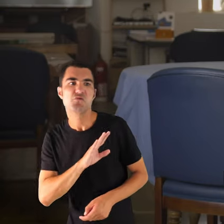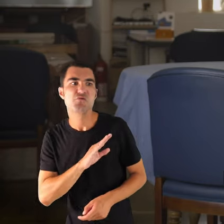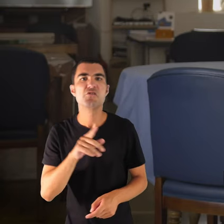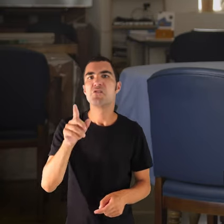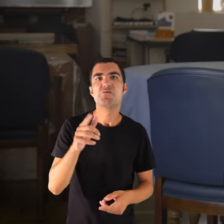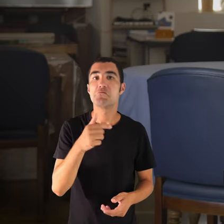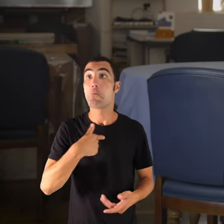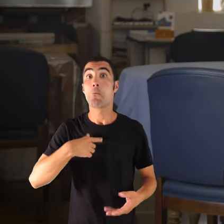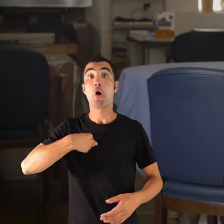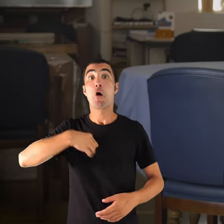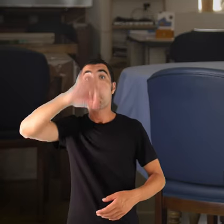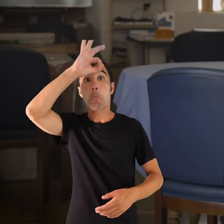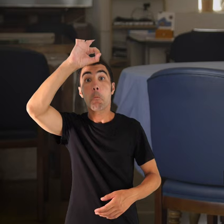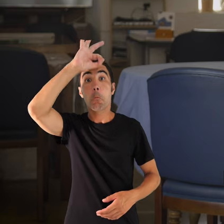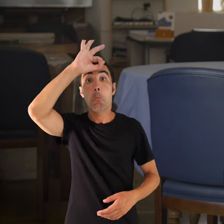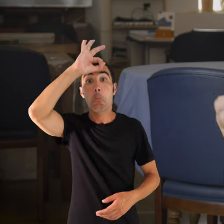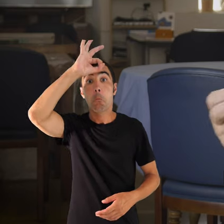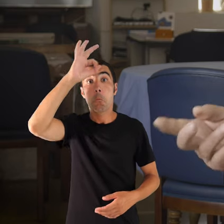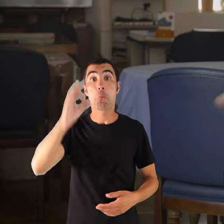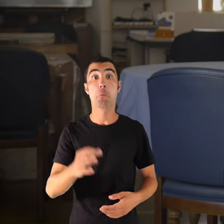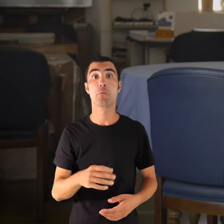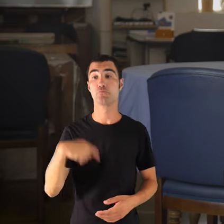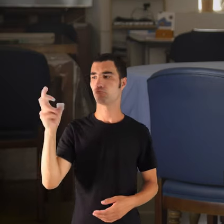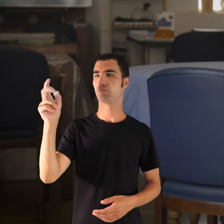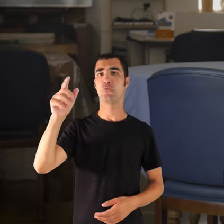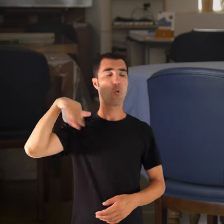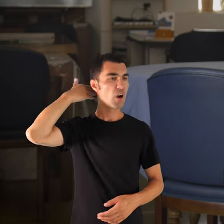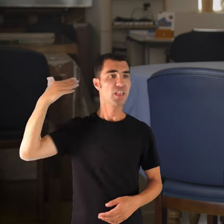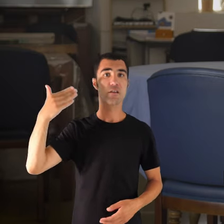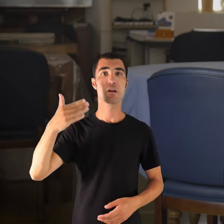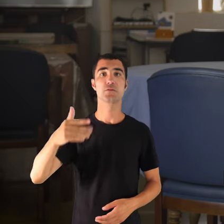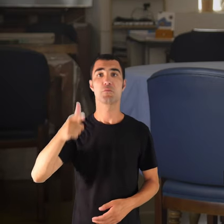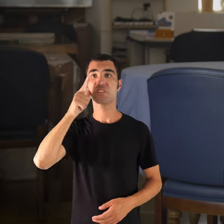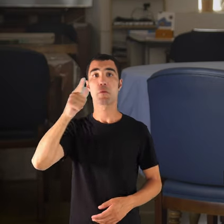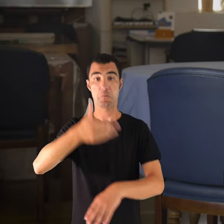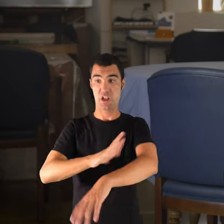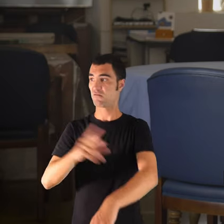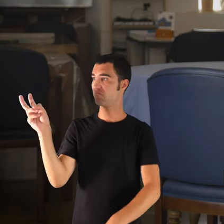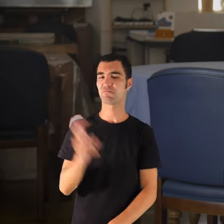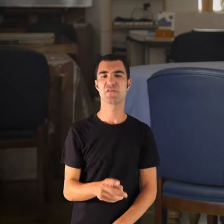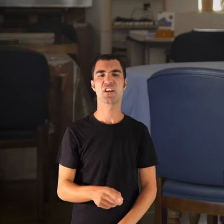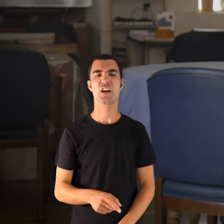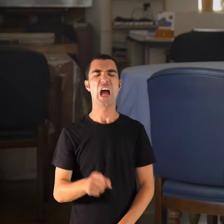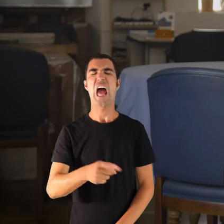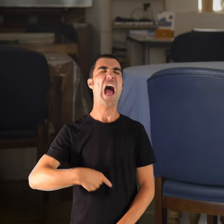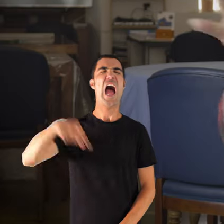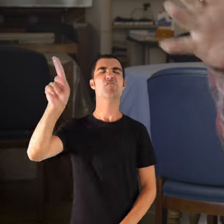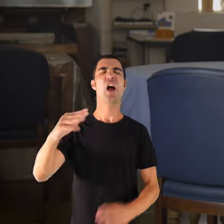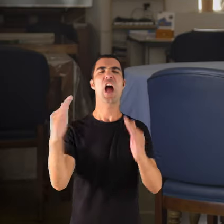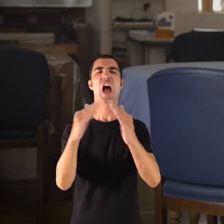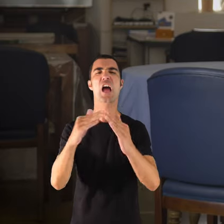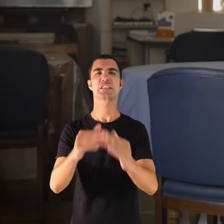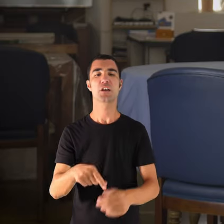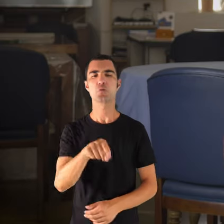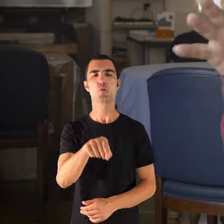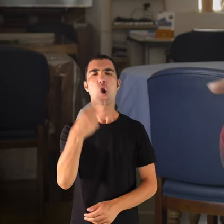i fins que va venir aquell poble, diu, a vinga, anàvem-nos cap a casa vostra. Vostre no vi